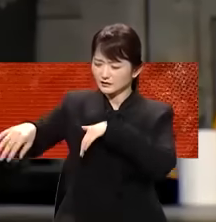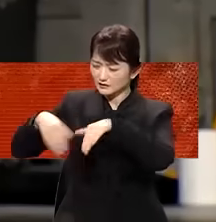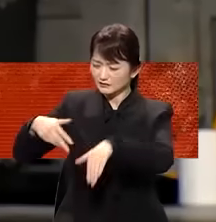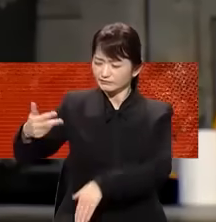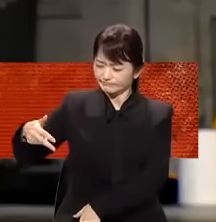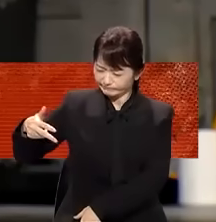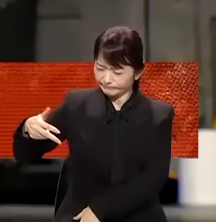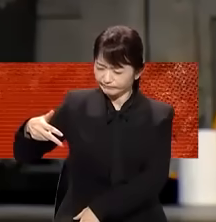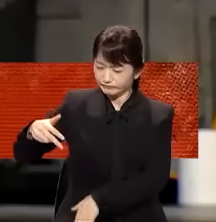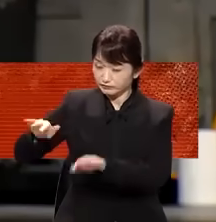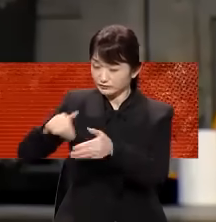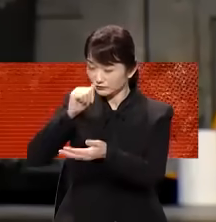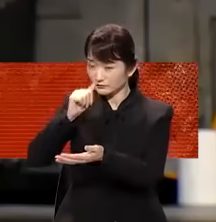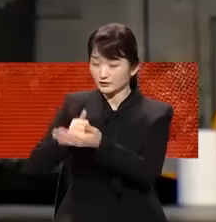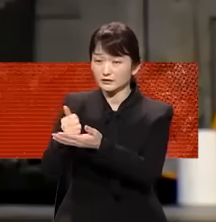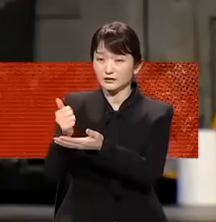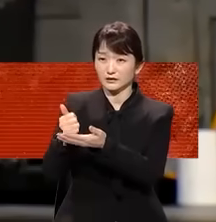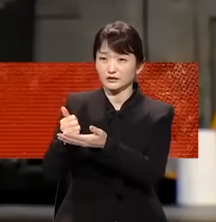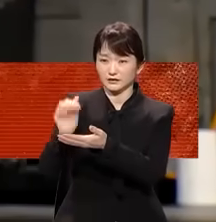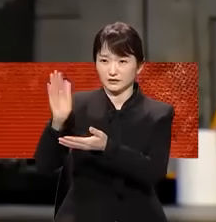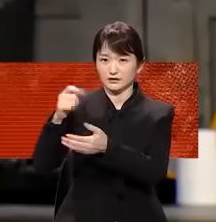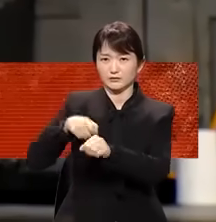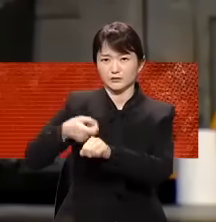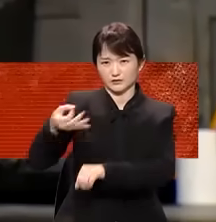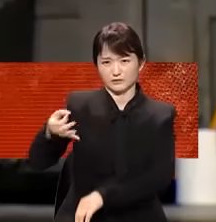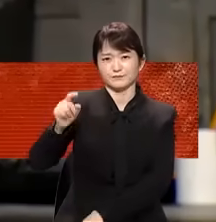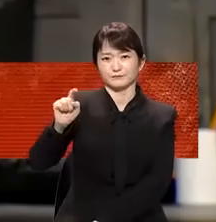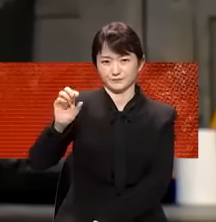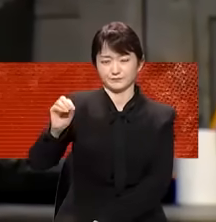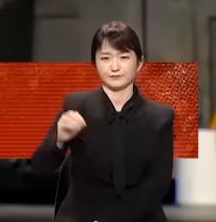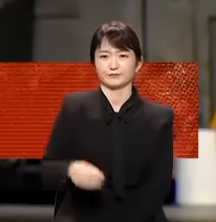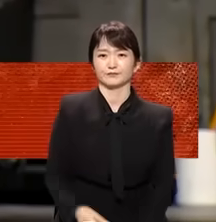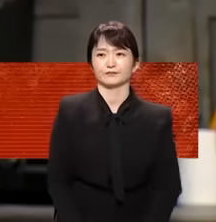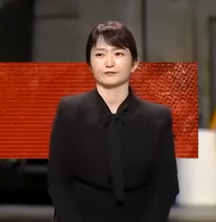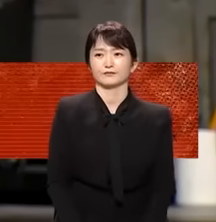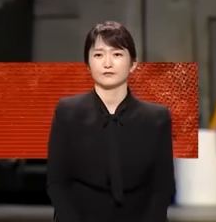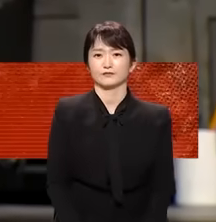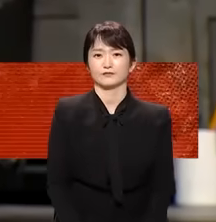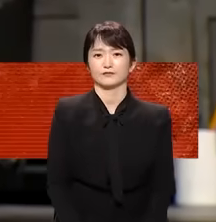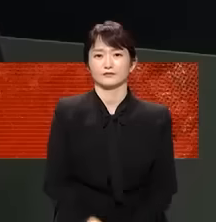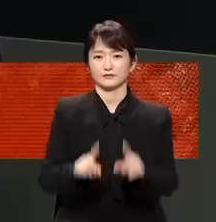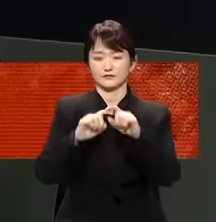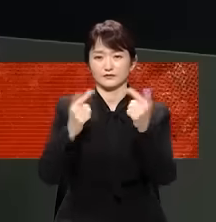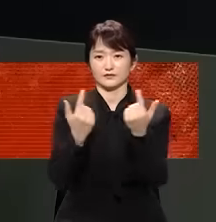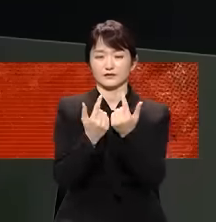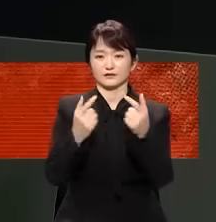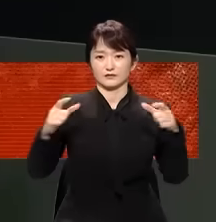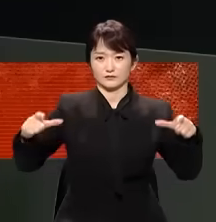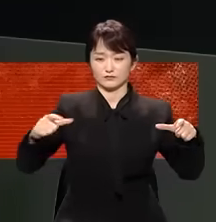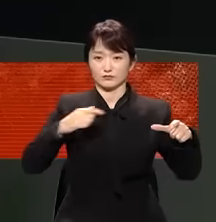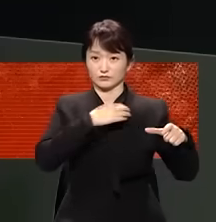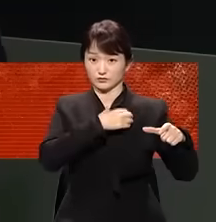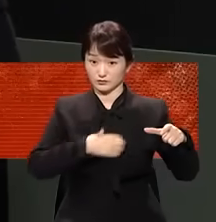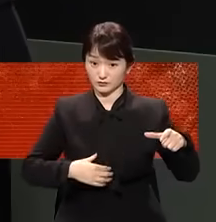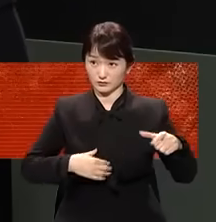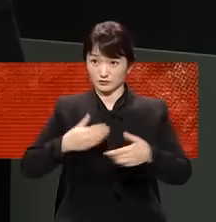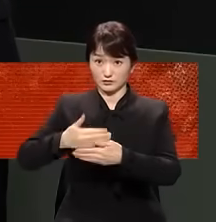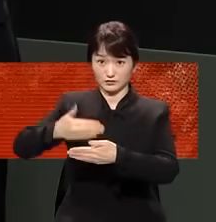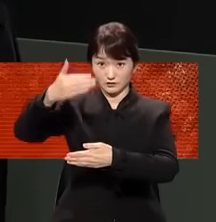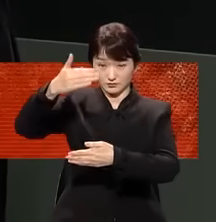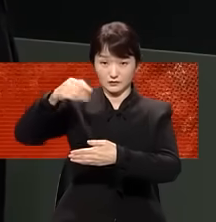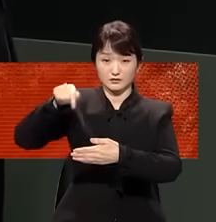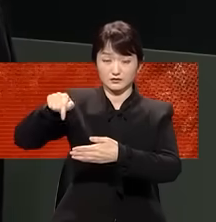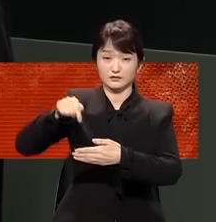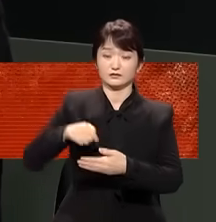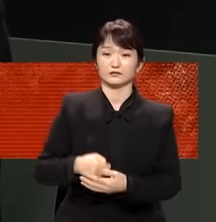방류 행위가 돼서 10만의 벌 벌금에 처할 수가 있습니다 아 그 성국 구청에서 그 벽 담벼락이 앞에 다시 한번만 좀